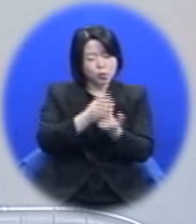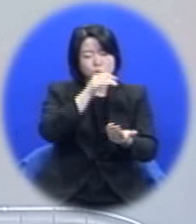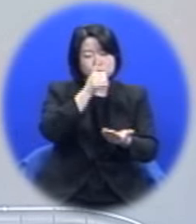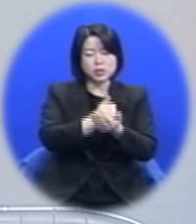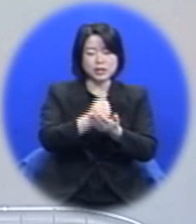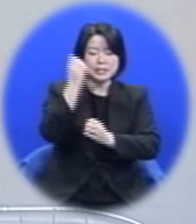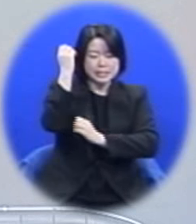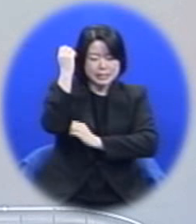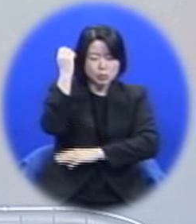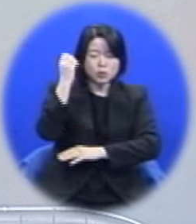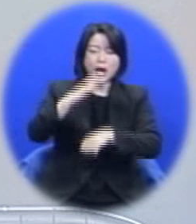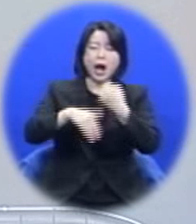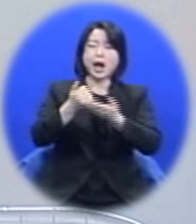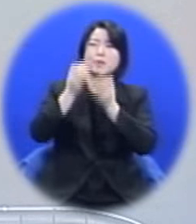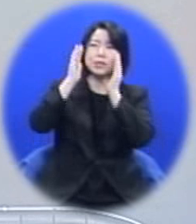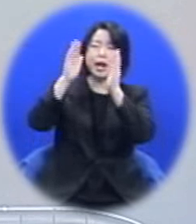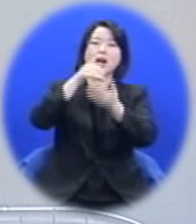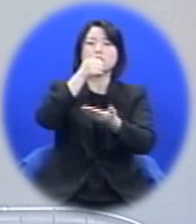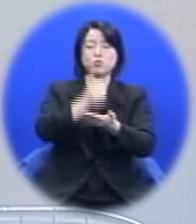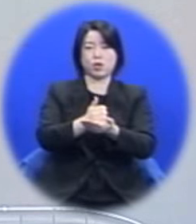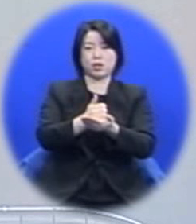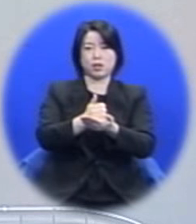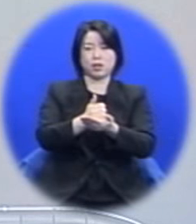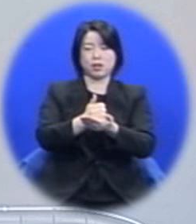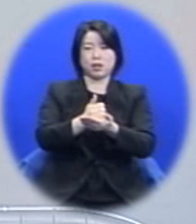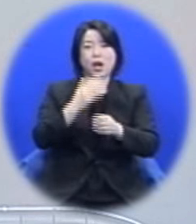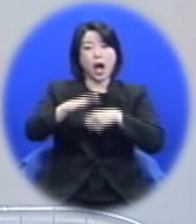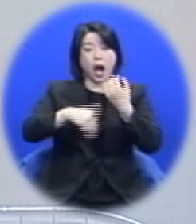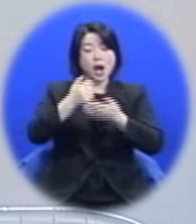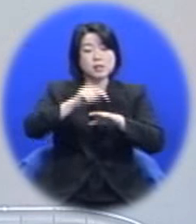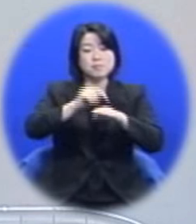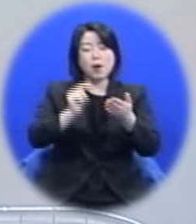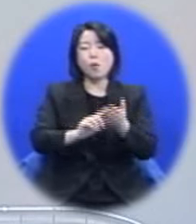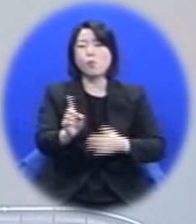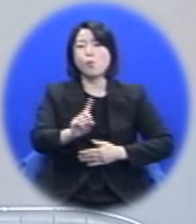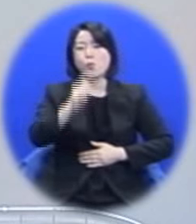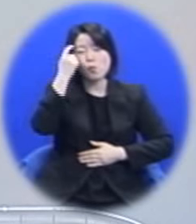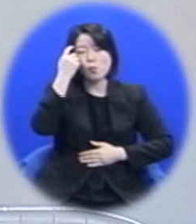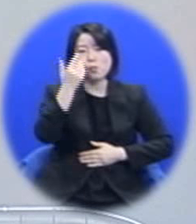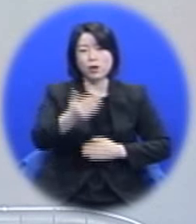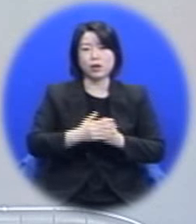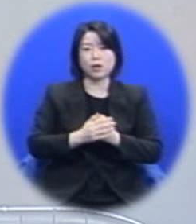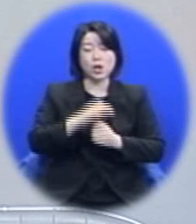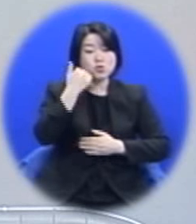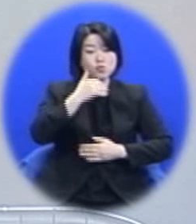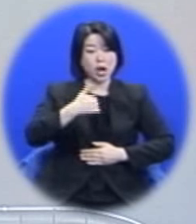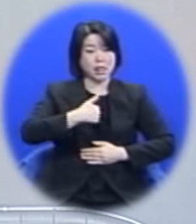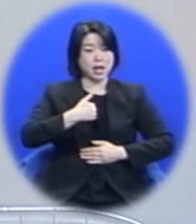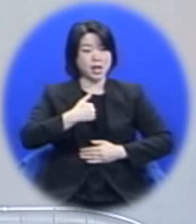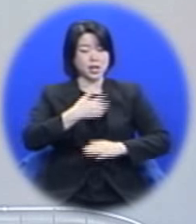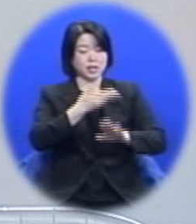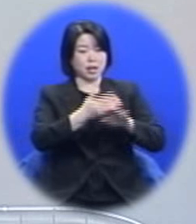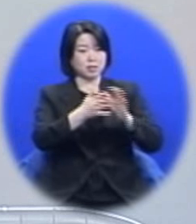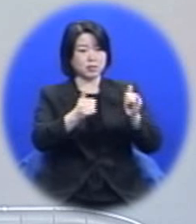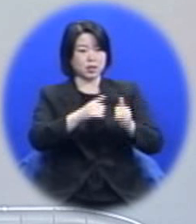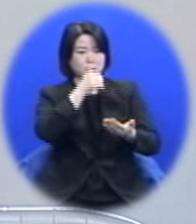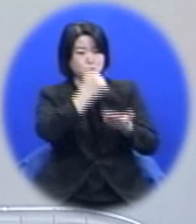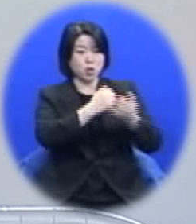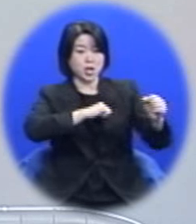죄입니다. 하나님의 심정이 어떠실까요? 우리도 누가 나에게 죄를 지으면 속이